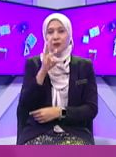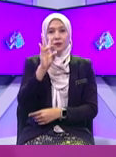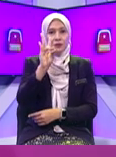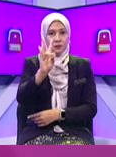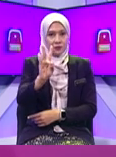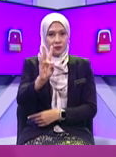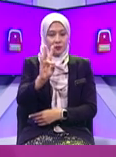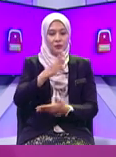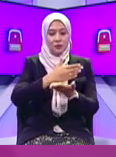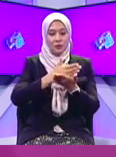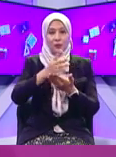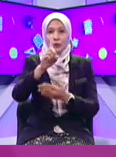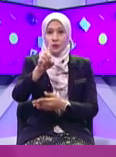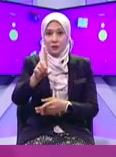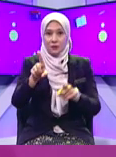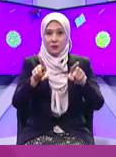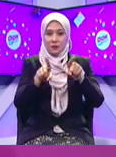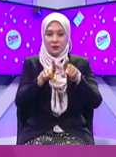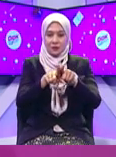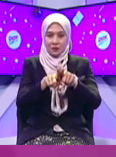6 Betul tak